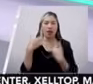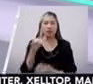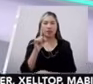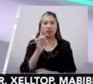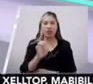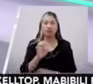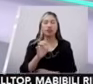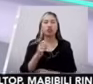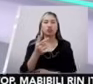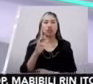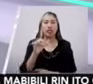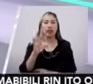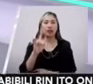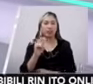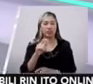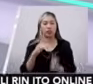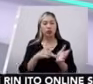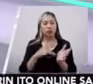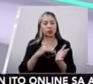Gaston. Chino?